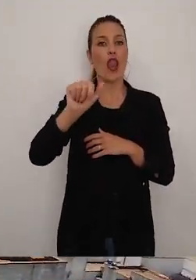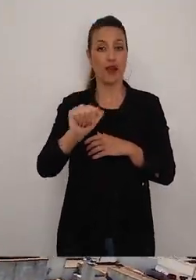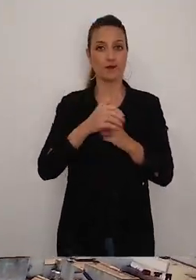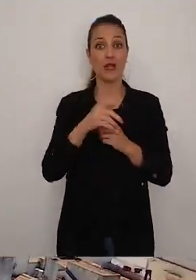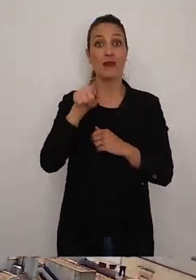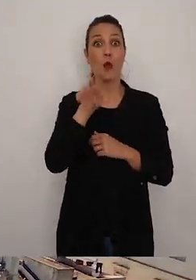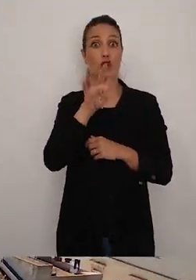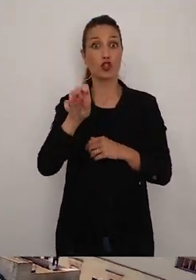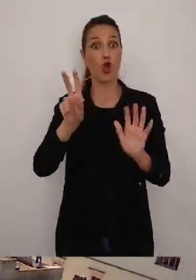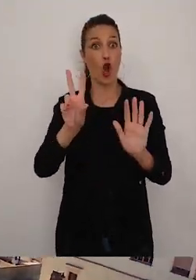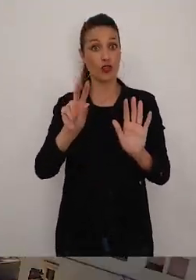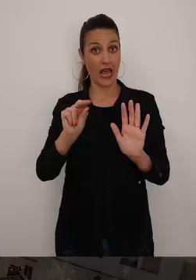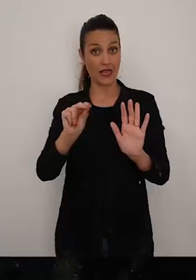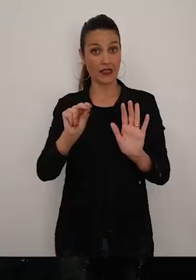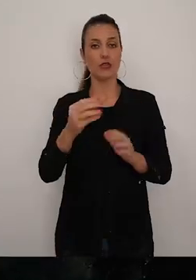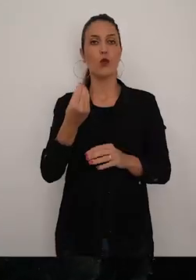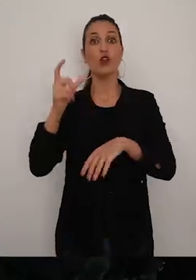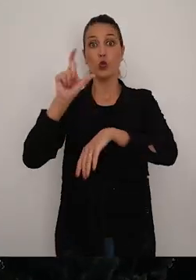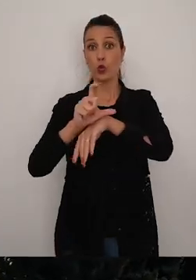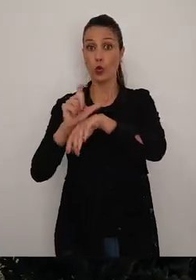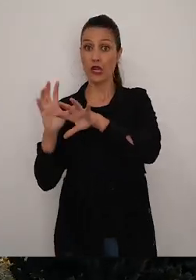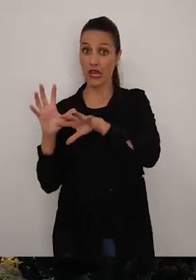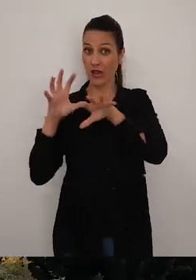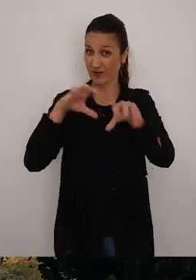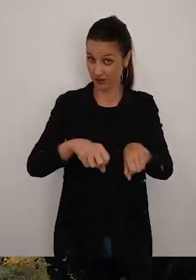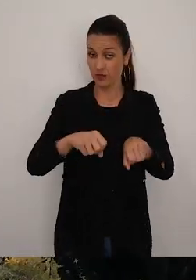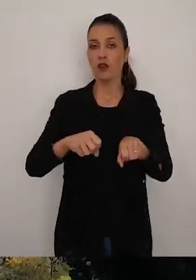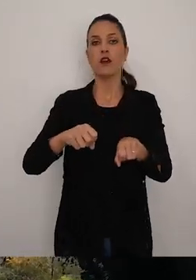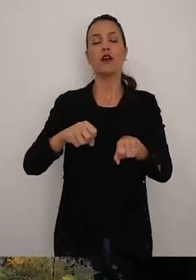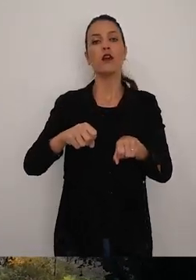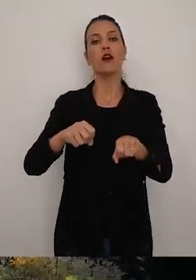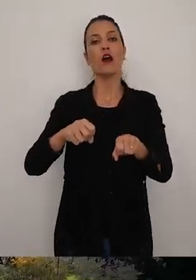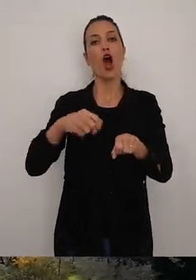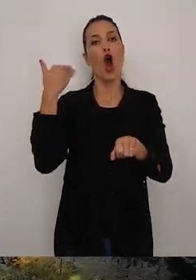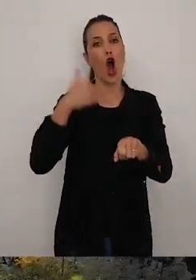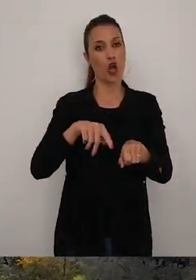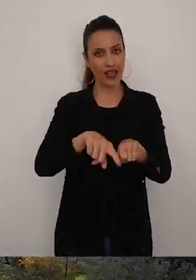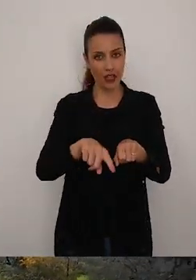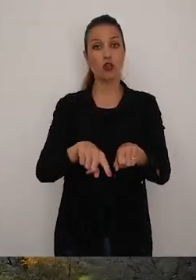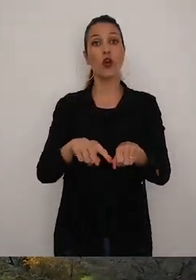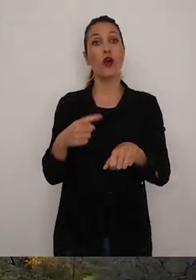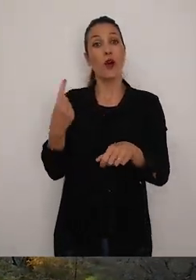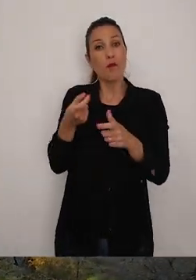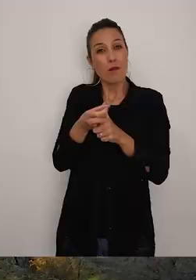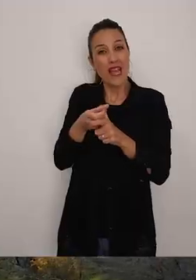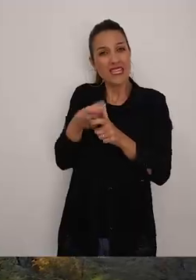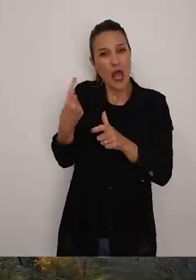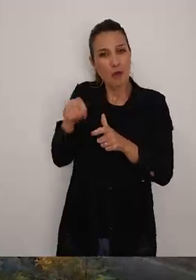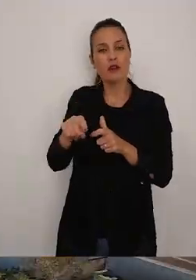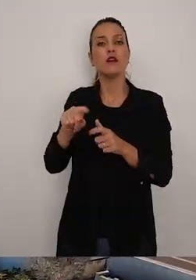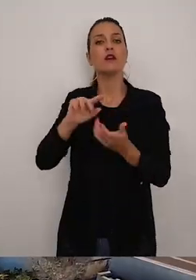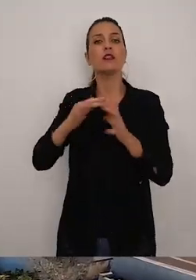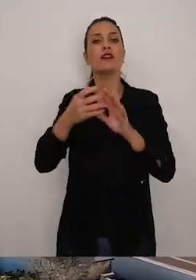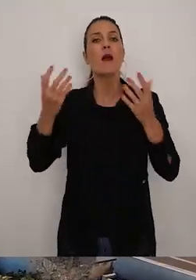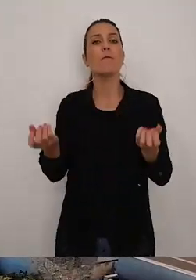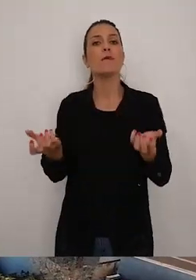Nel 1480, a seguito dell'invasione dei turchi e la presa di Otranto, il casale divenne protagonista di un miracolo